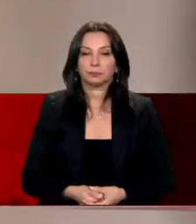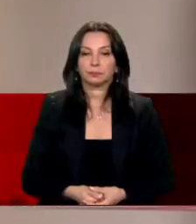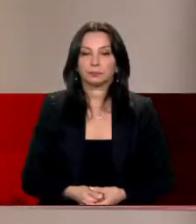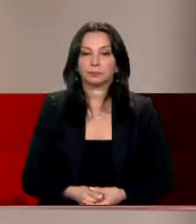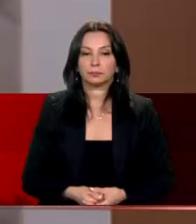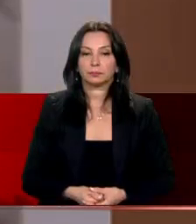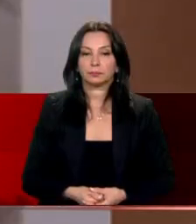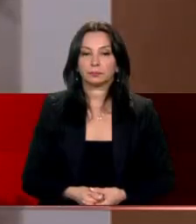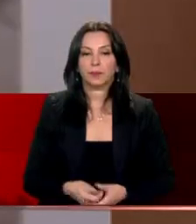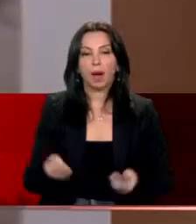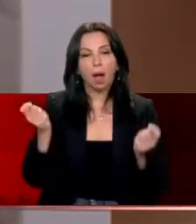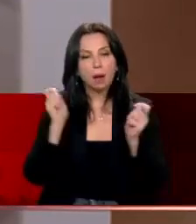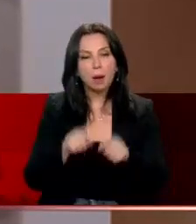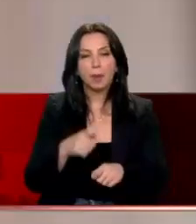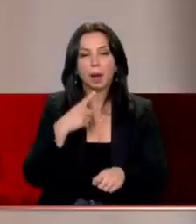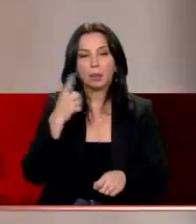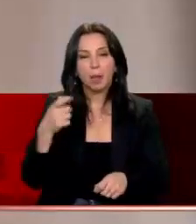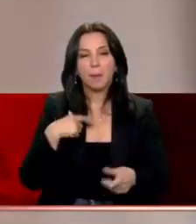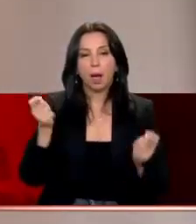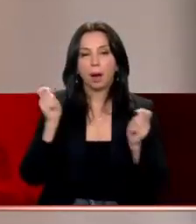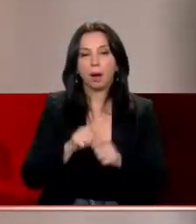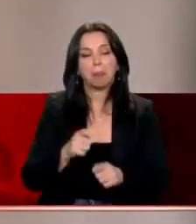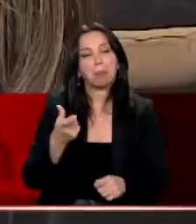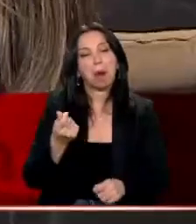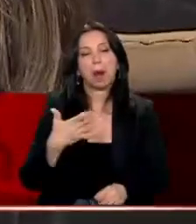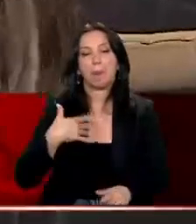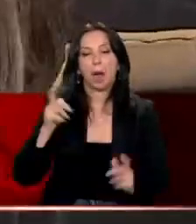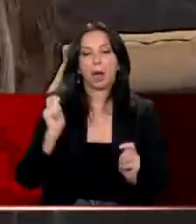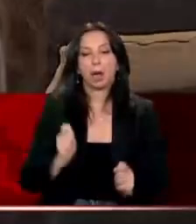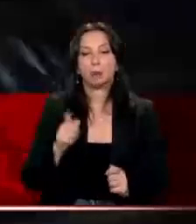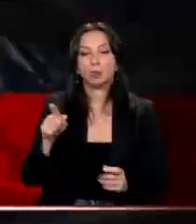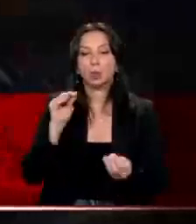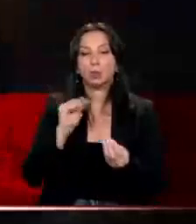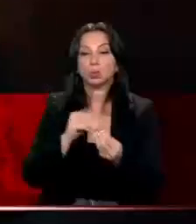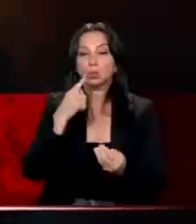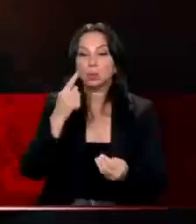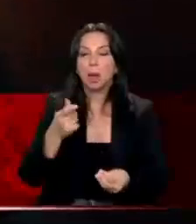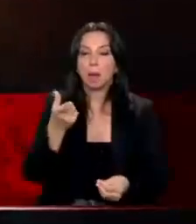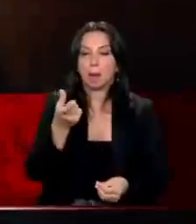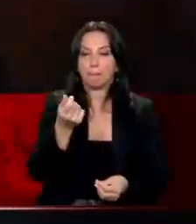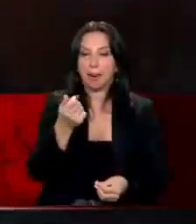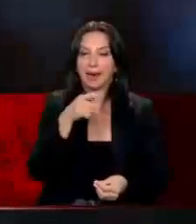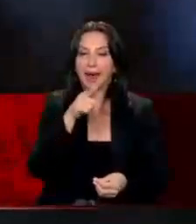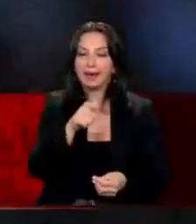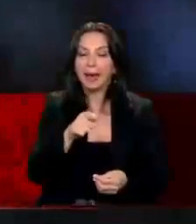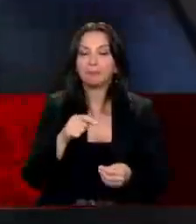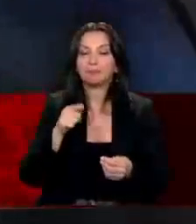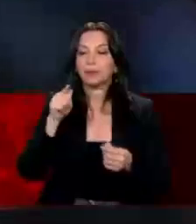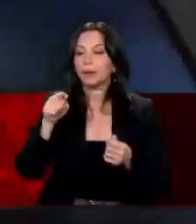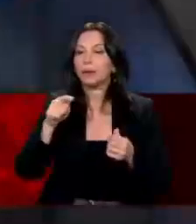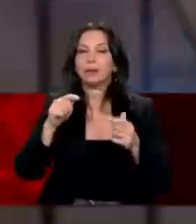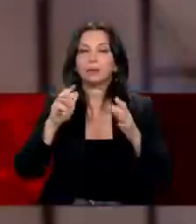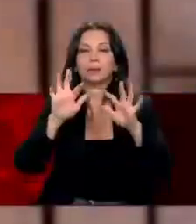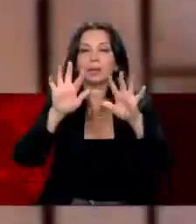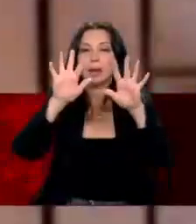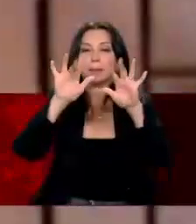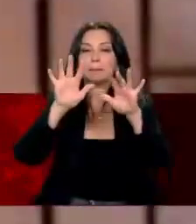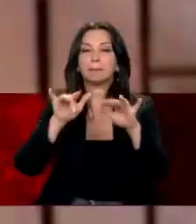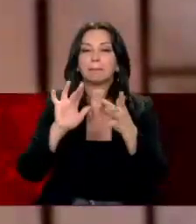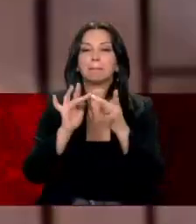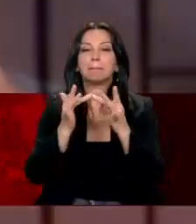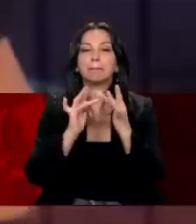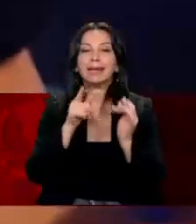Kapattırırım kardeşim beni. Ben de kapattırdım. Parası da değil mi kardeşim? Bu tamamen bir suçtur. Parayla hacker tutup rakiplerinin hesabını kapattırıyorlar. Bunu